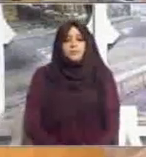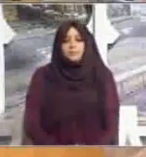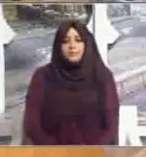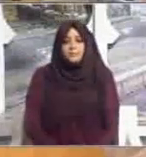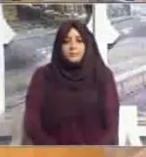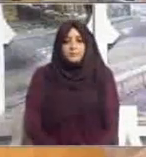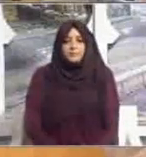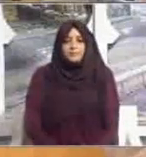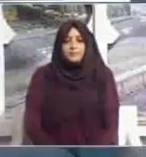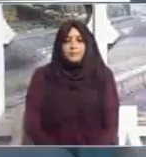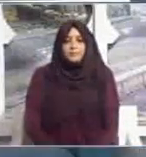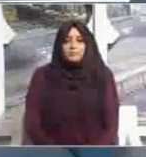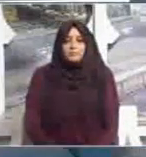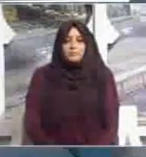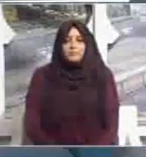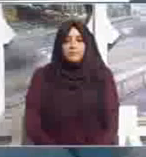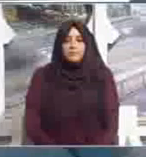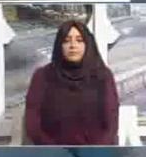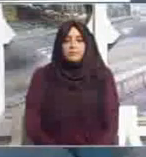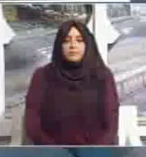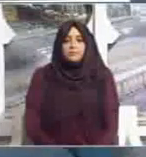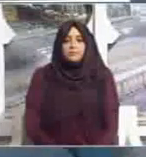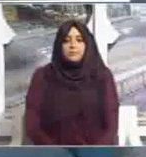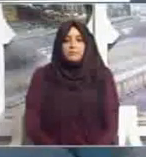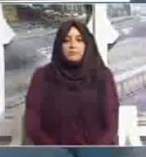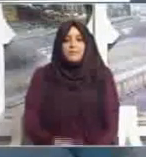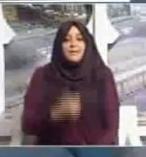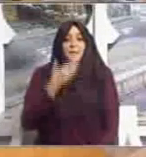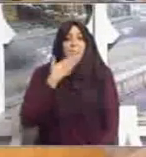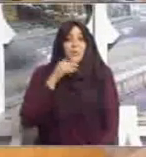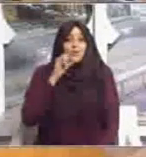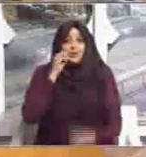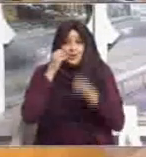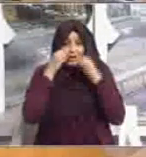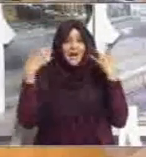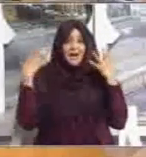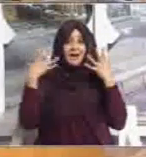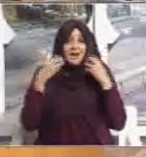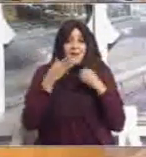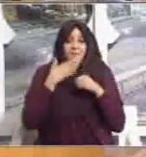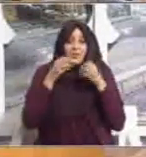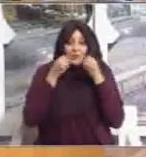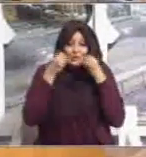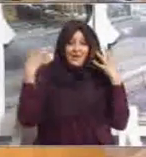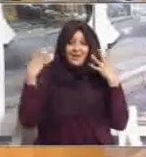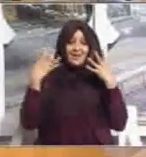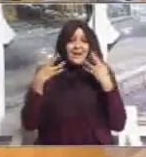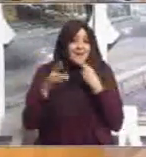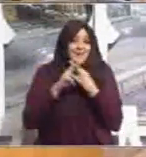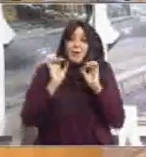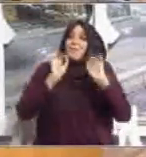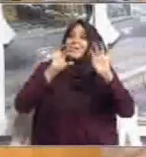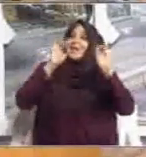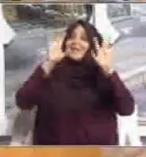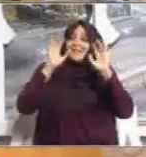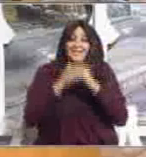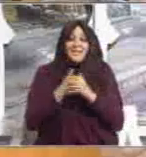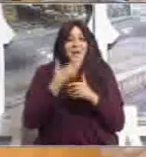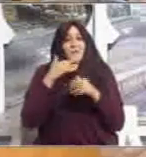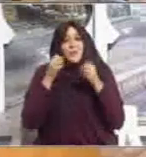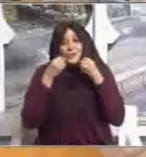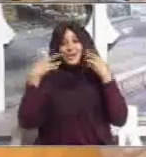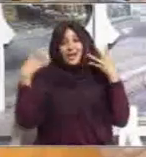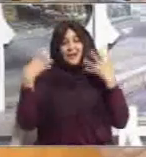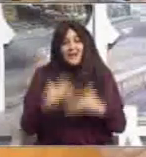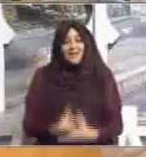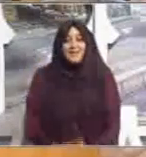معه قطة خير ولا لا؟ إيه نعم هذا هو الجواب ما شاء الله يعني. تفضل